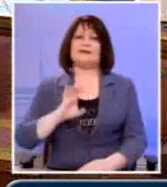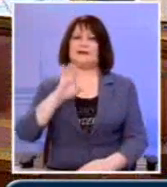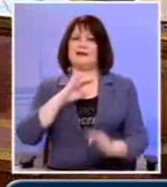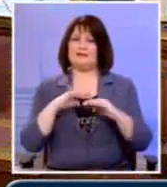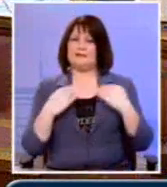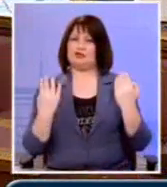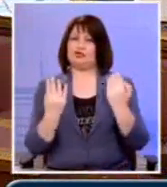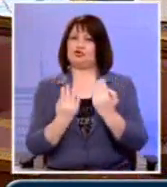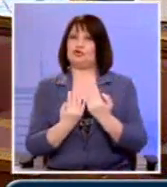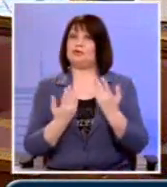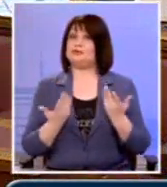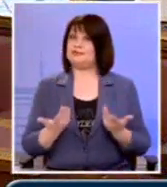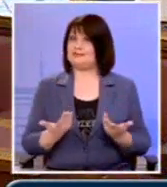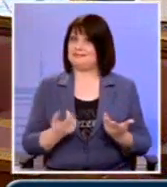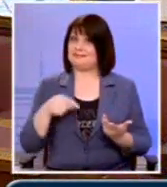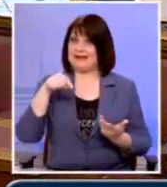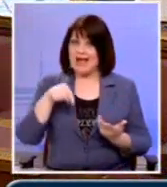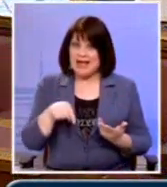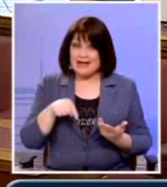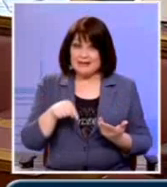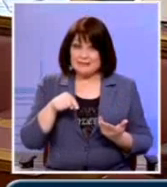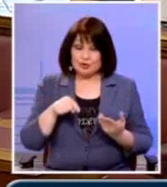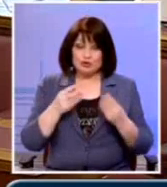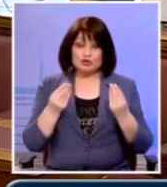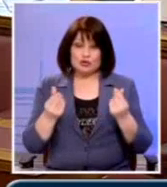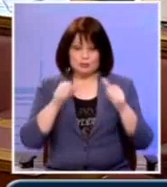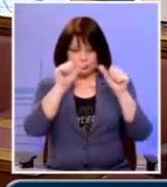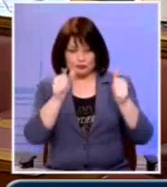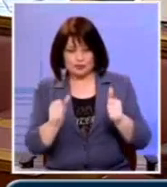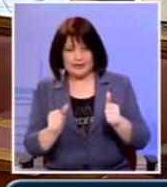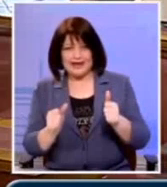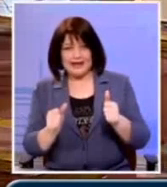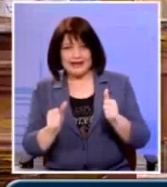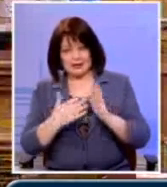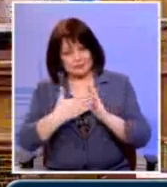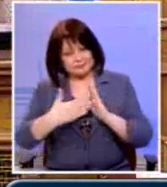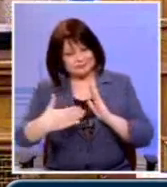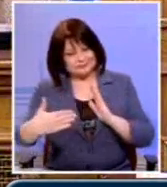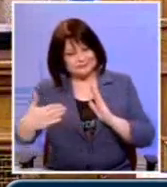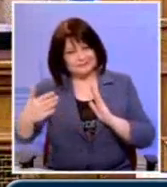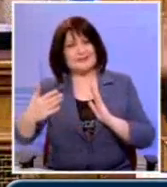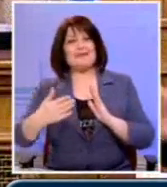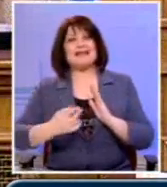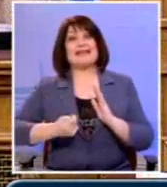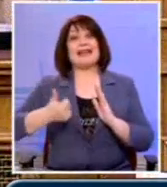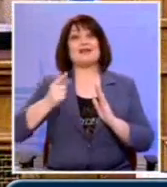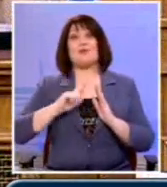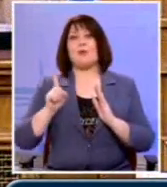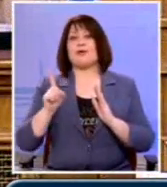στο αξίωμα ότι αυτό το great moderation που περνάνε και θα διαρκέσει για πάντα. Ότι αυτό το riskless risk είναι πλέον